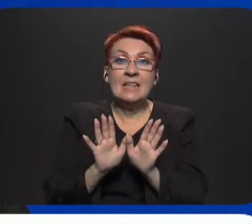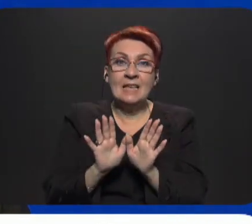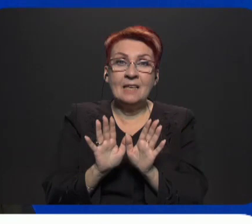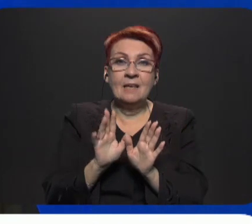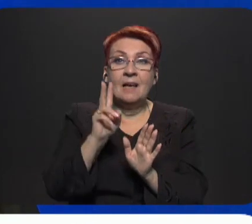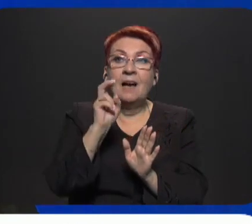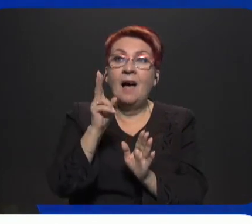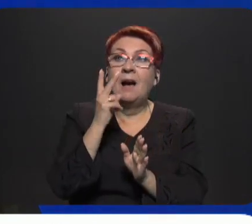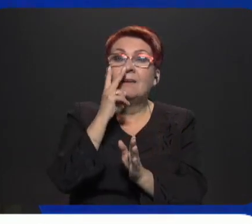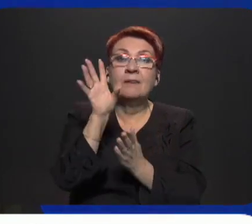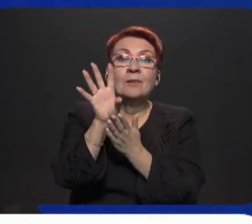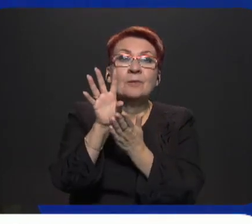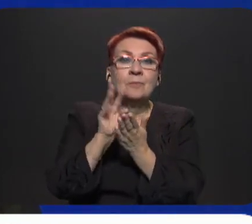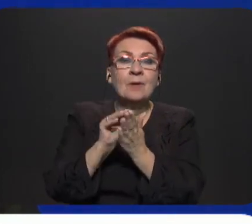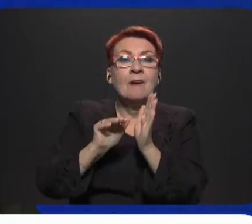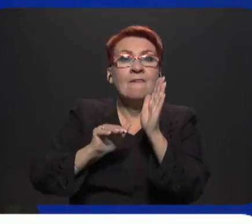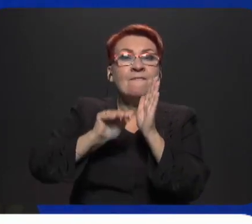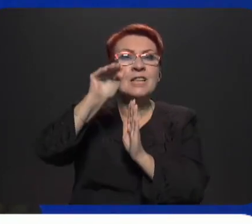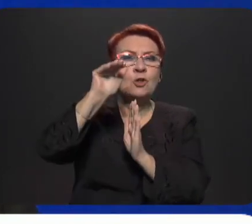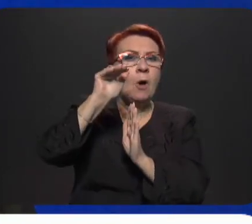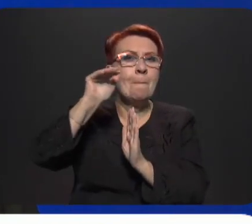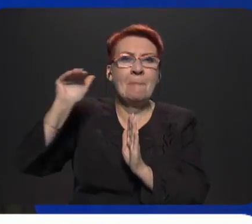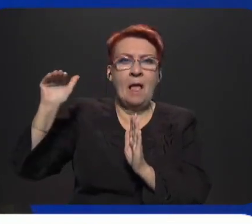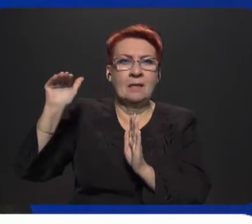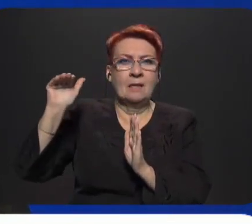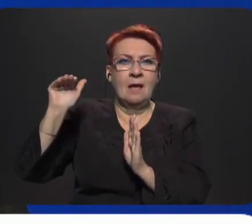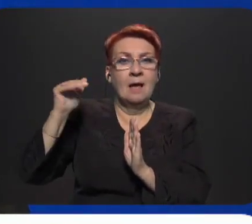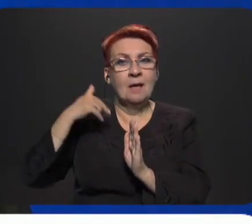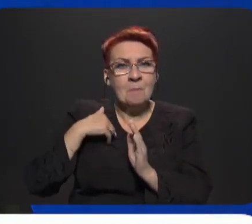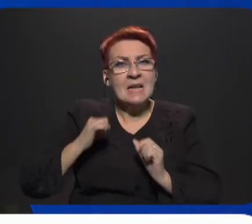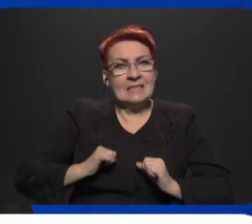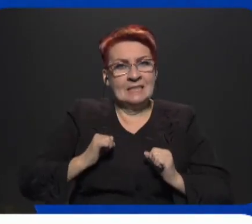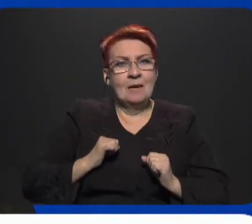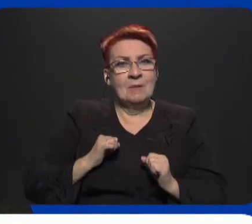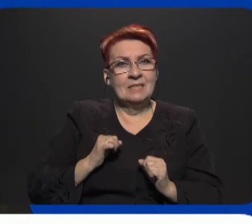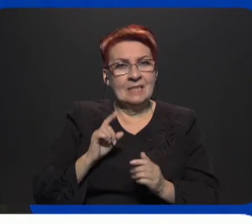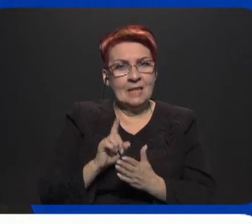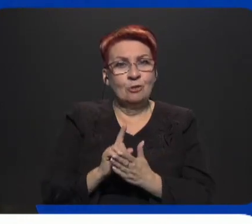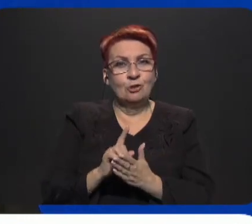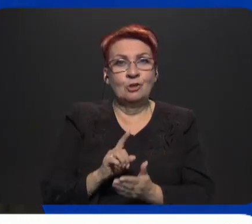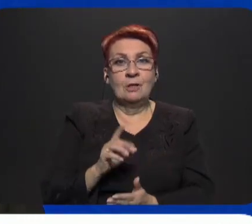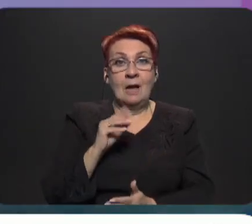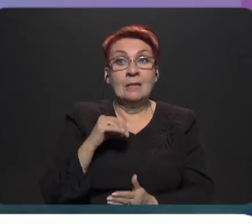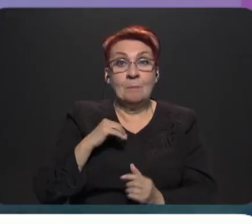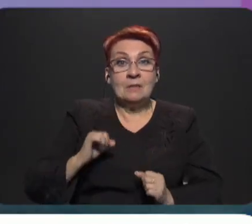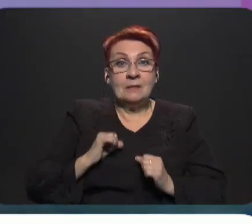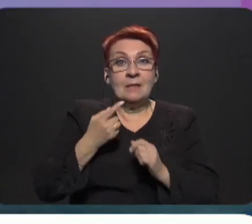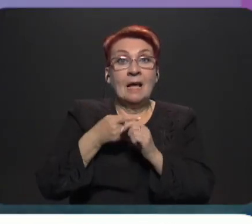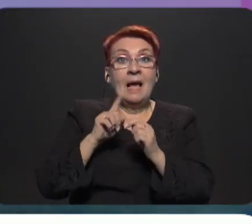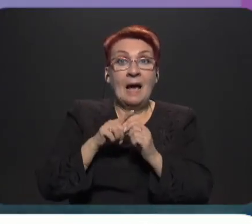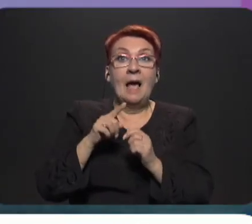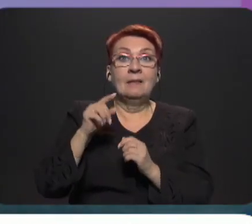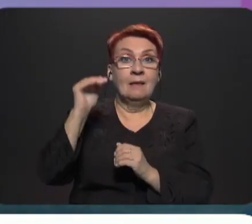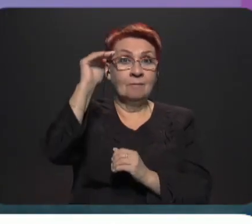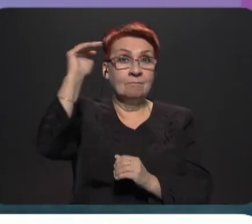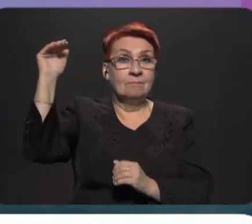образцы той высокой планки, к чему мы должны стремиться. А Царствие мы наследуем, когда мы стремимся к этой планке.